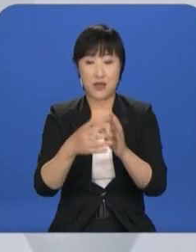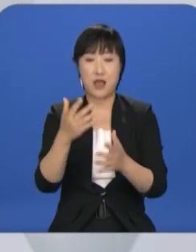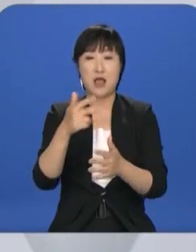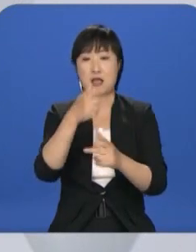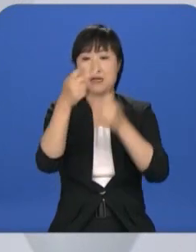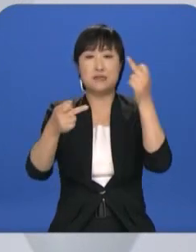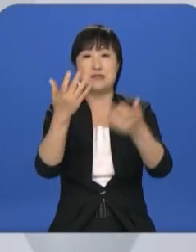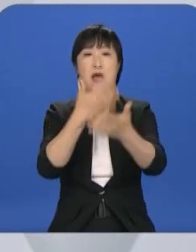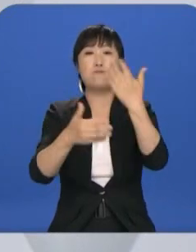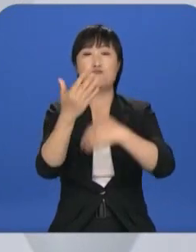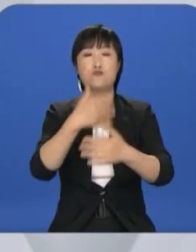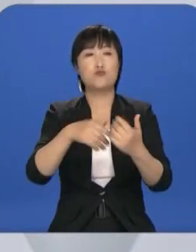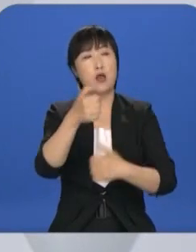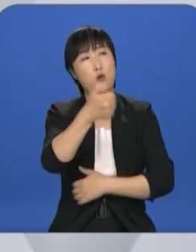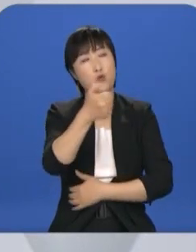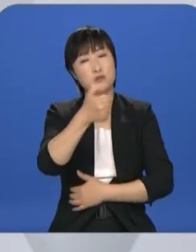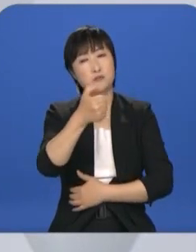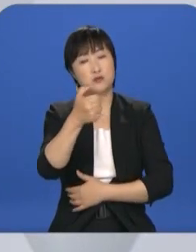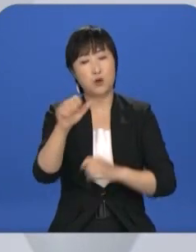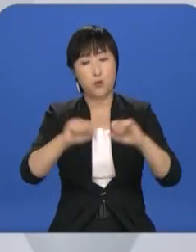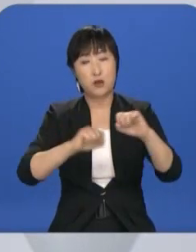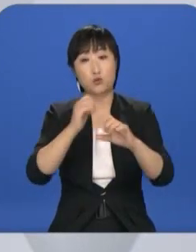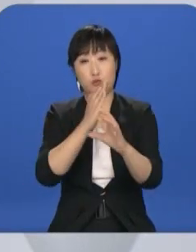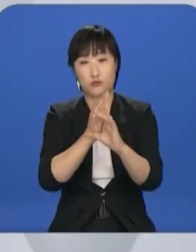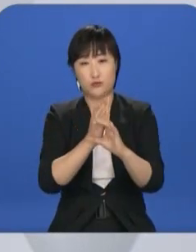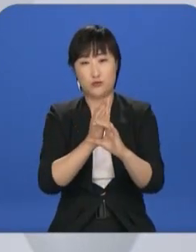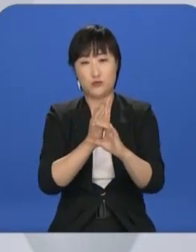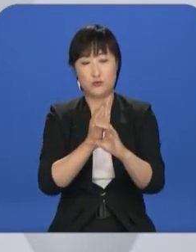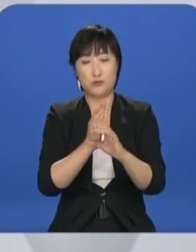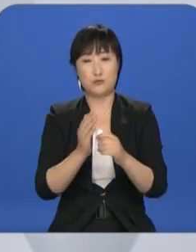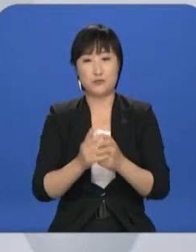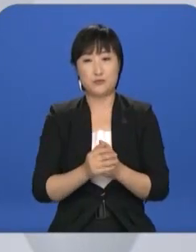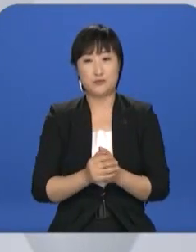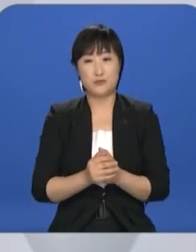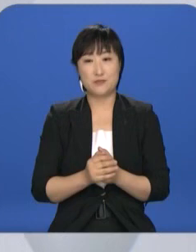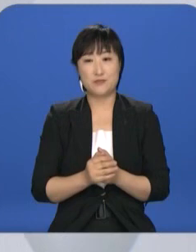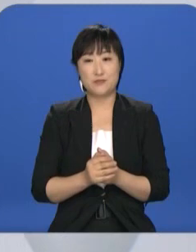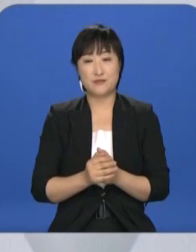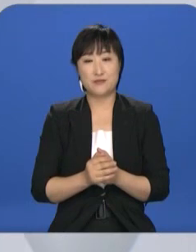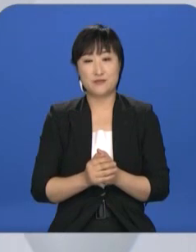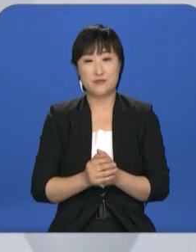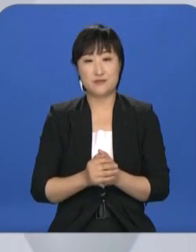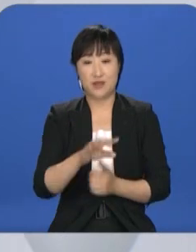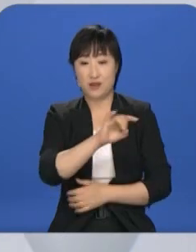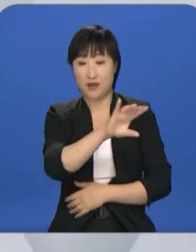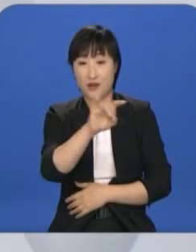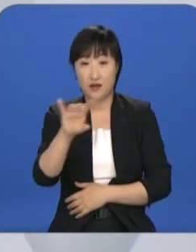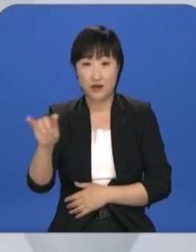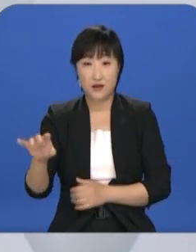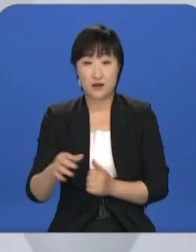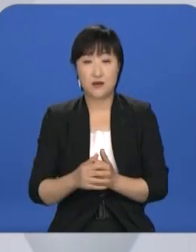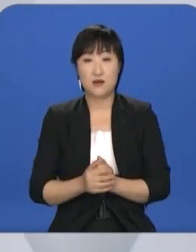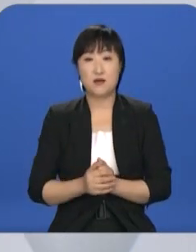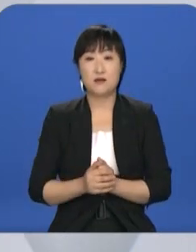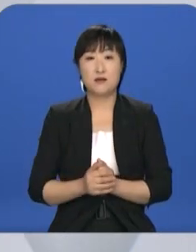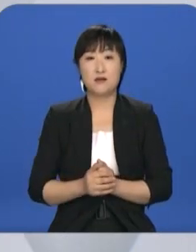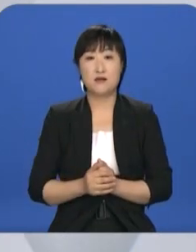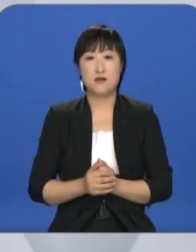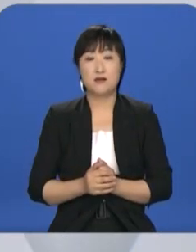것입니다만 산불진화대가 약 한 50명 정도 활동을 하고 있습니다. 그래서 이 각종